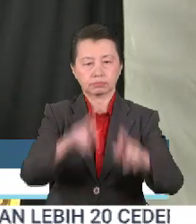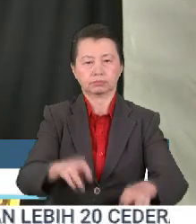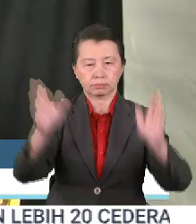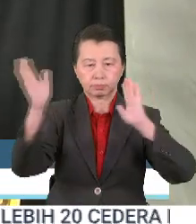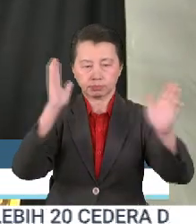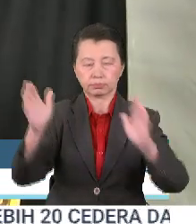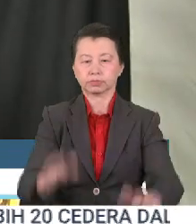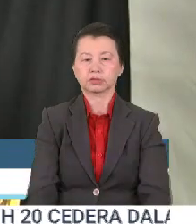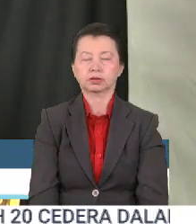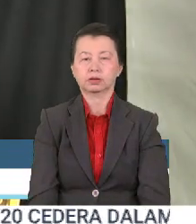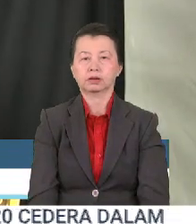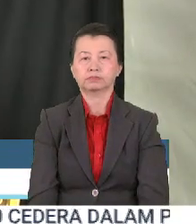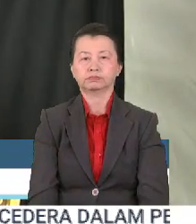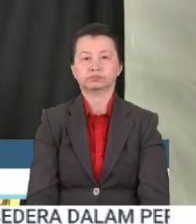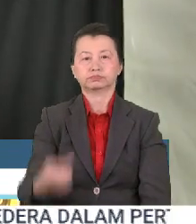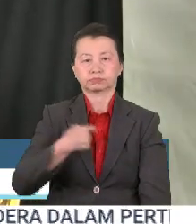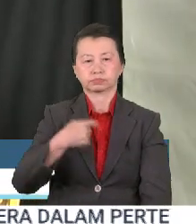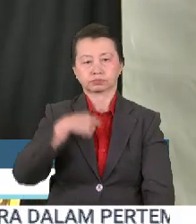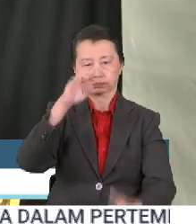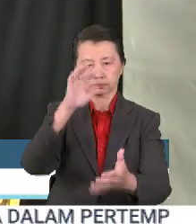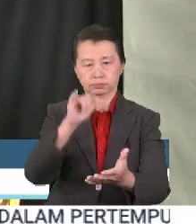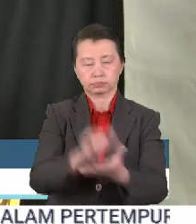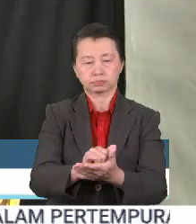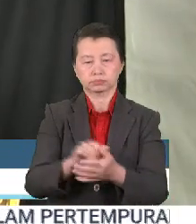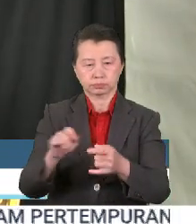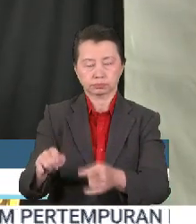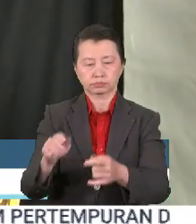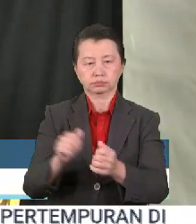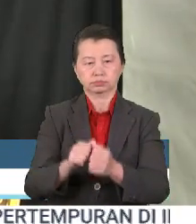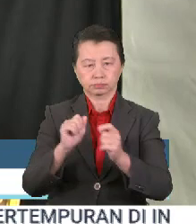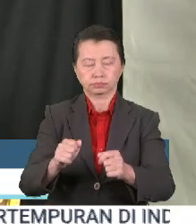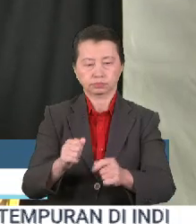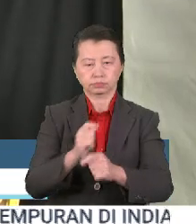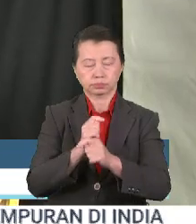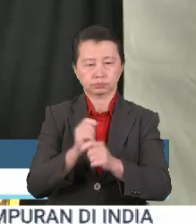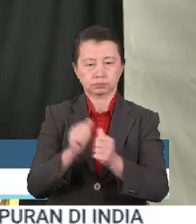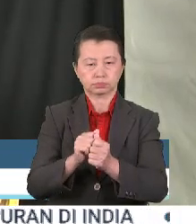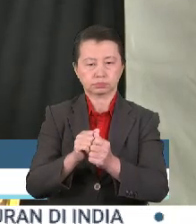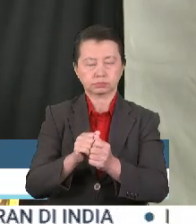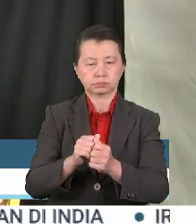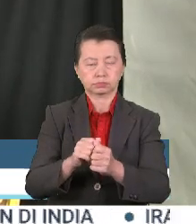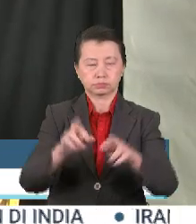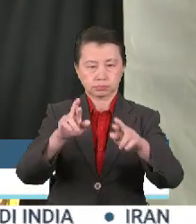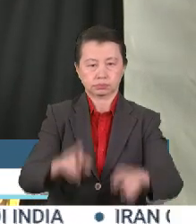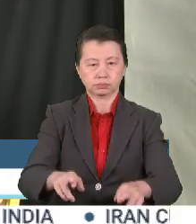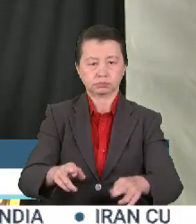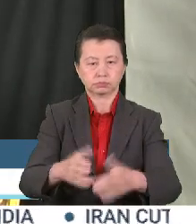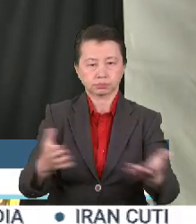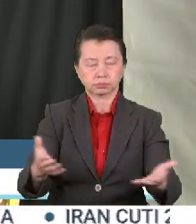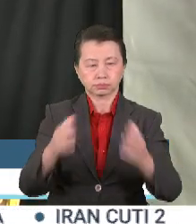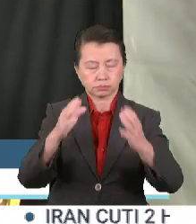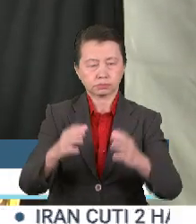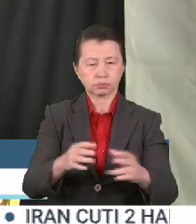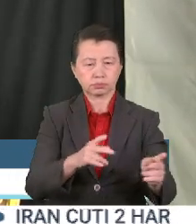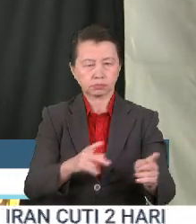insyaAllah. Saya yakin WQ Park akan terus melakukan perubahan dalam kehidupan rakyat Malaysia yang memerlukan